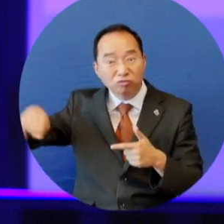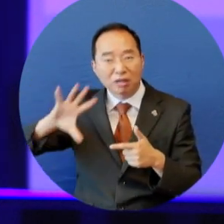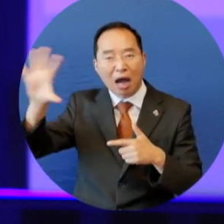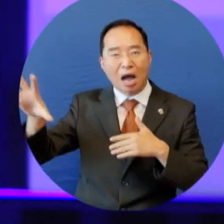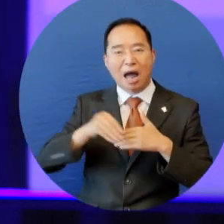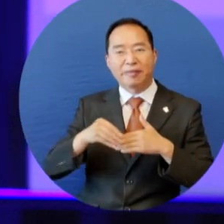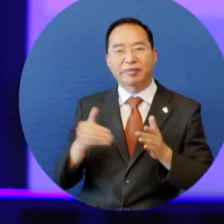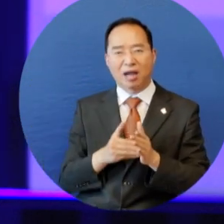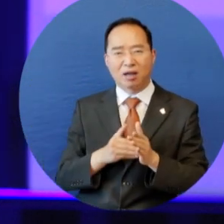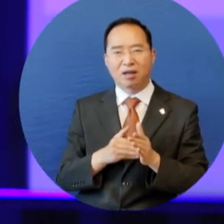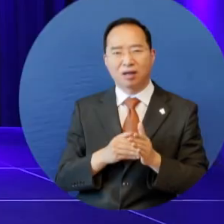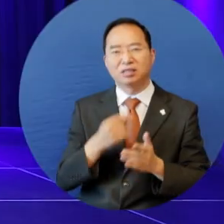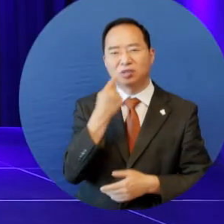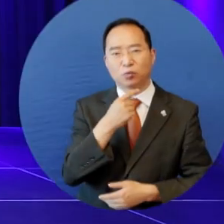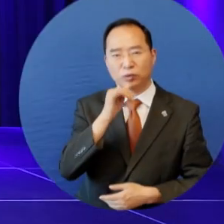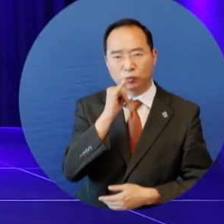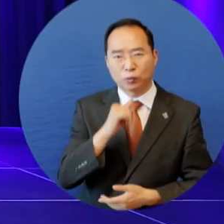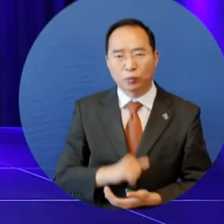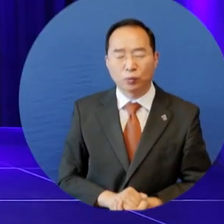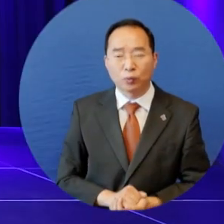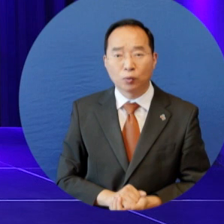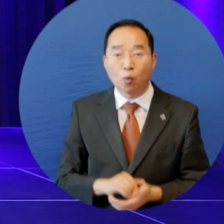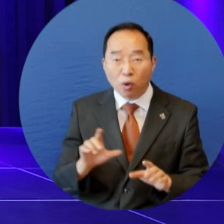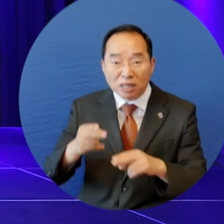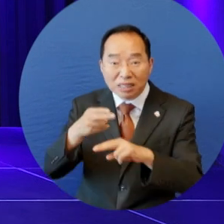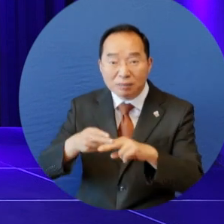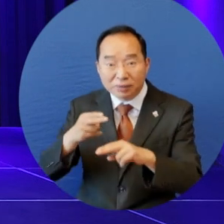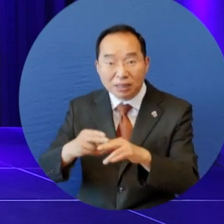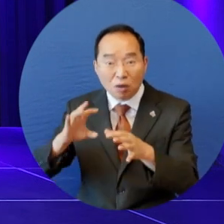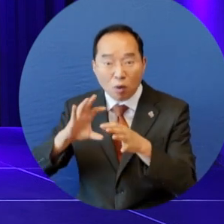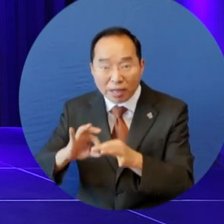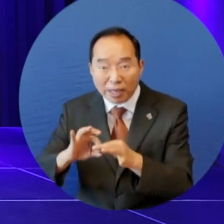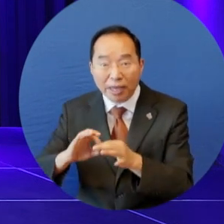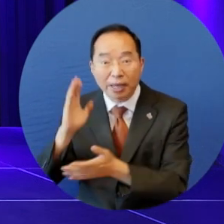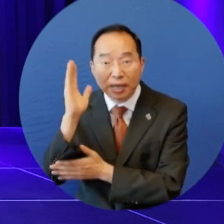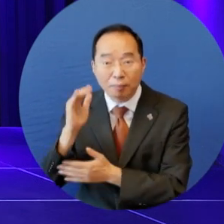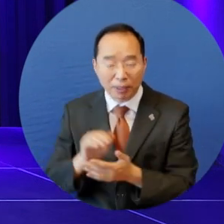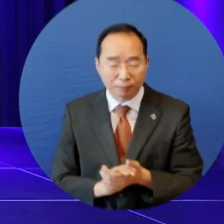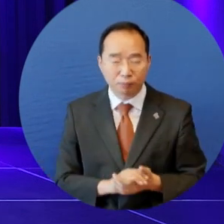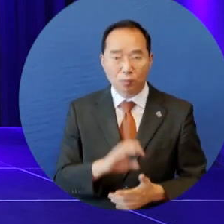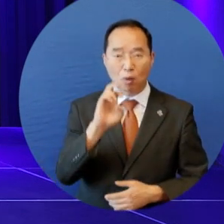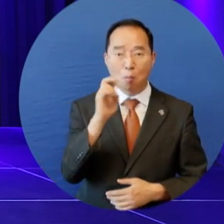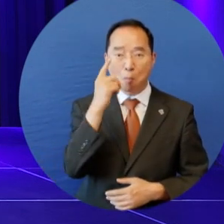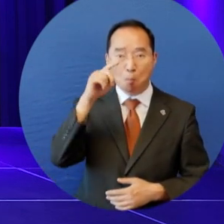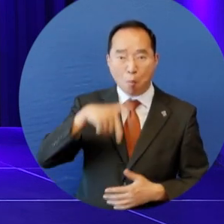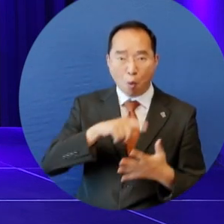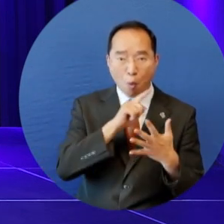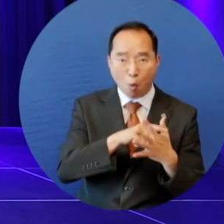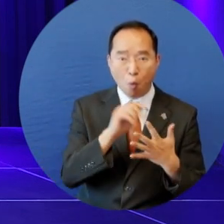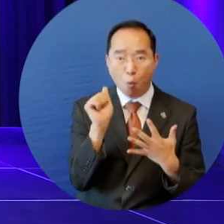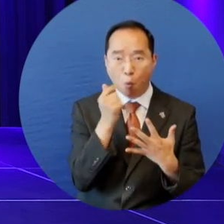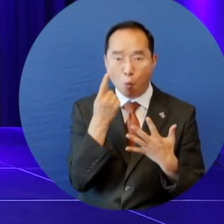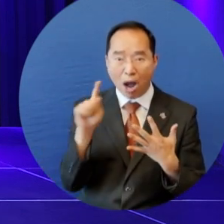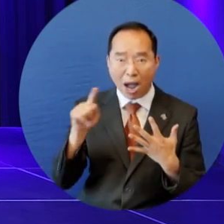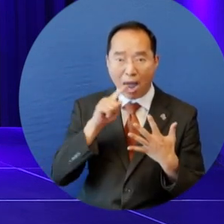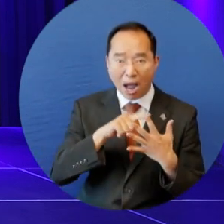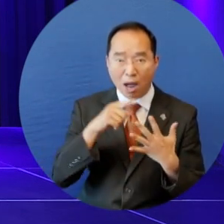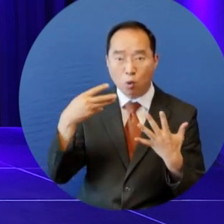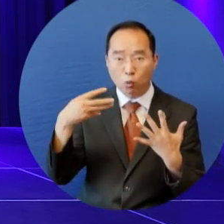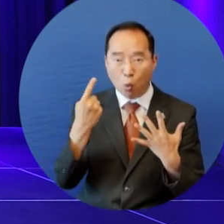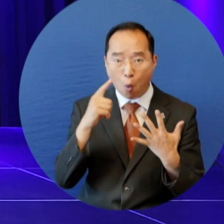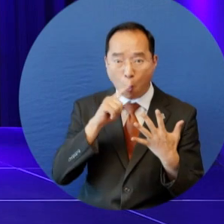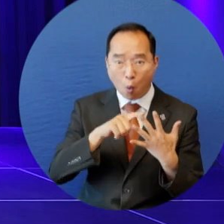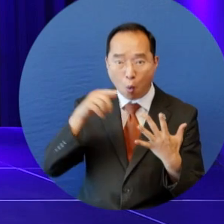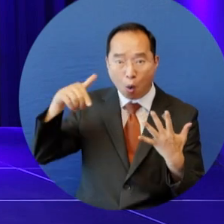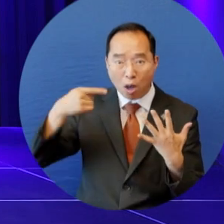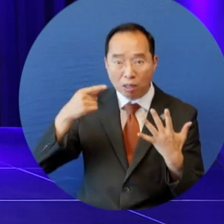하자면요. 여러 가지로 참할 얘기가 많습니다. 그렇지만 오늘은 음식에 대한 얘기를 하자면 목화토금수 오행 중에서